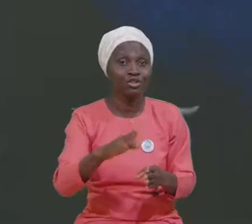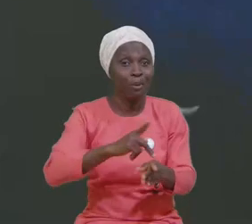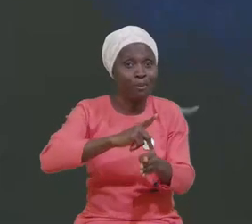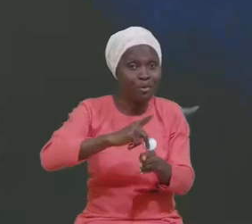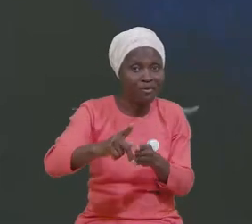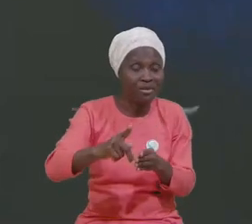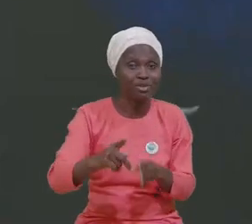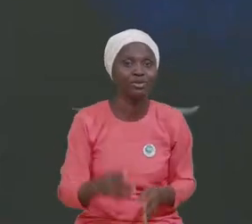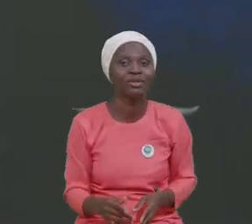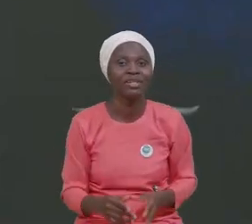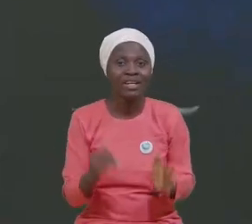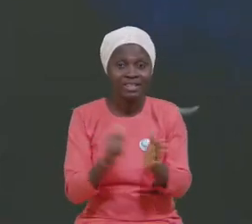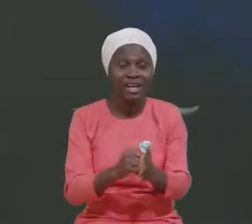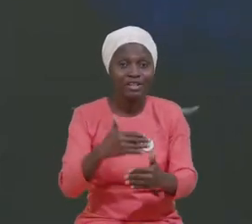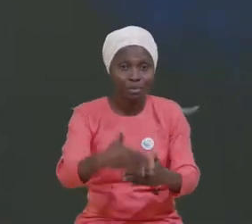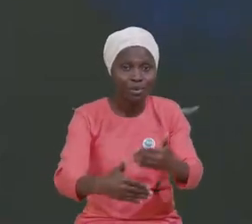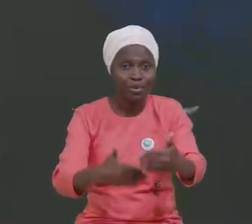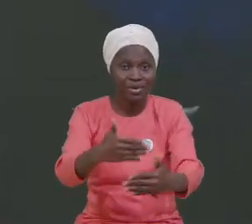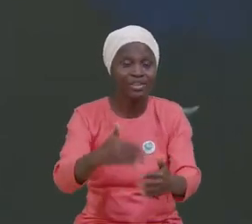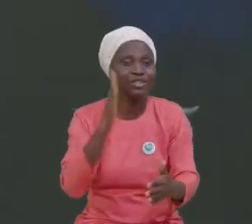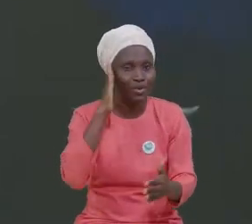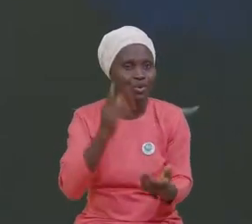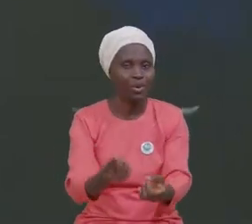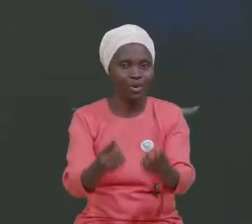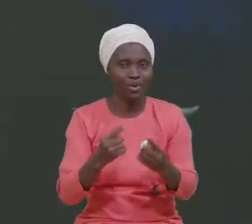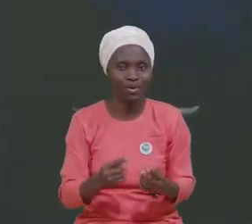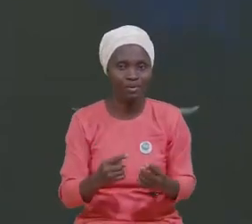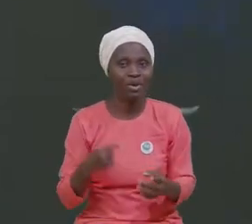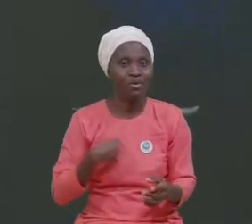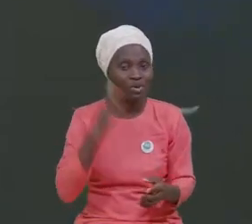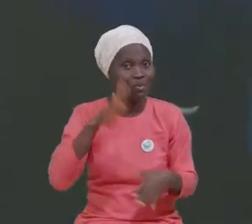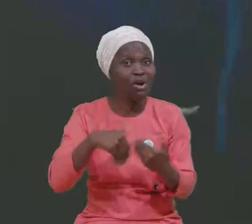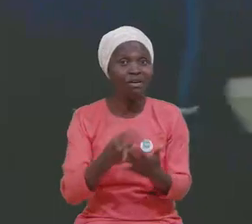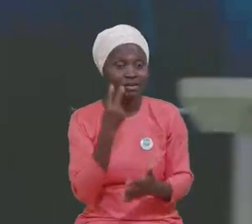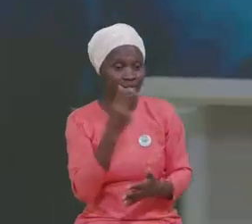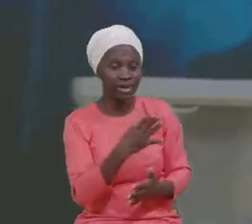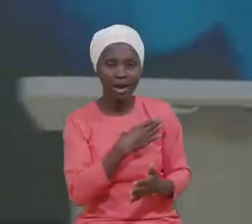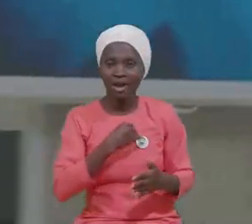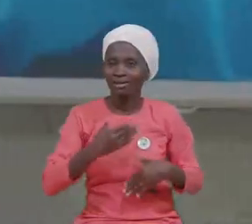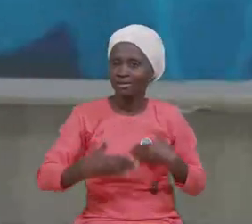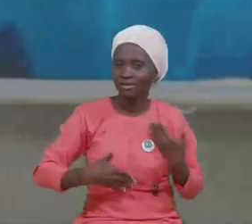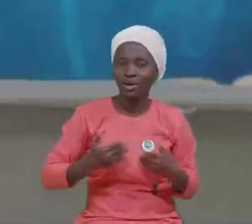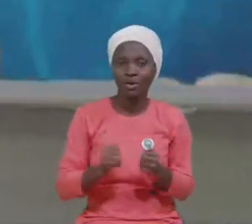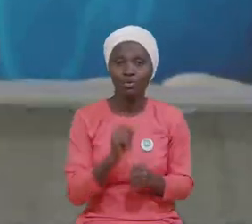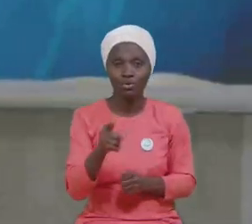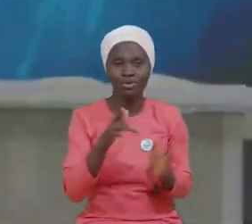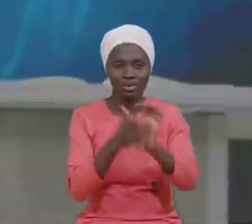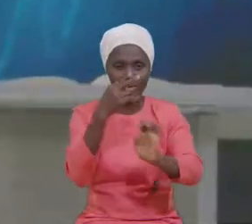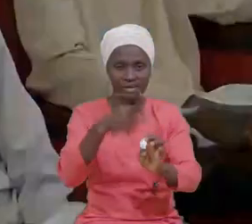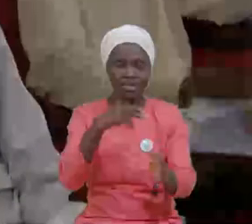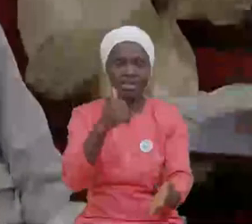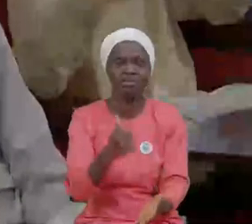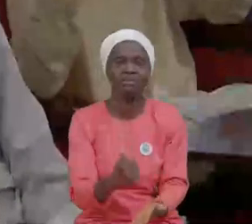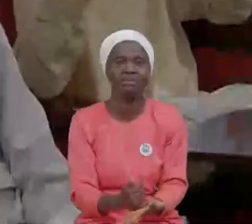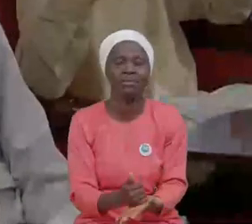ta profession. Et ce progrès viendra et nous le verrons tous et nous réjouirons avec toi au